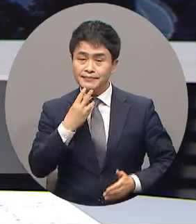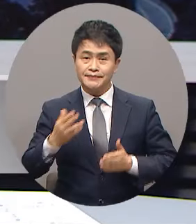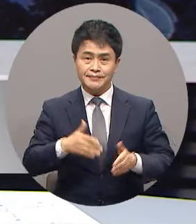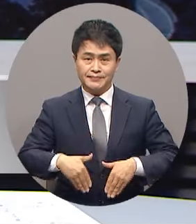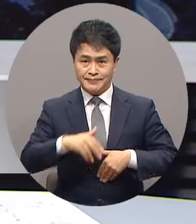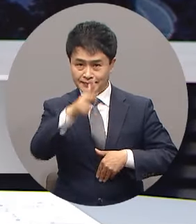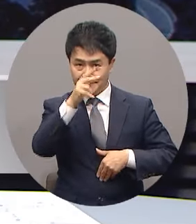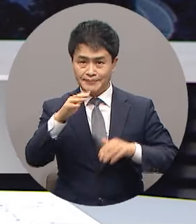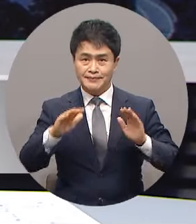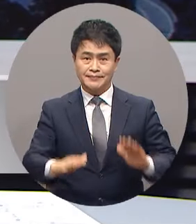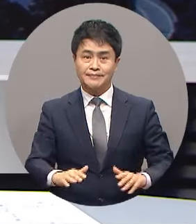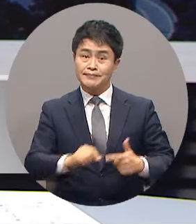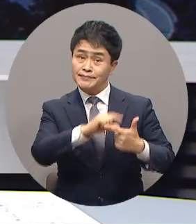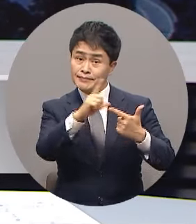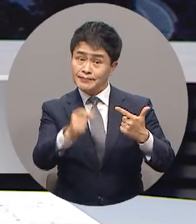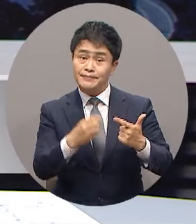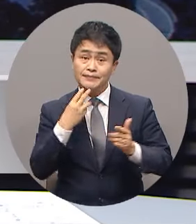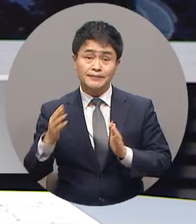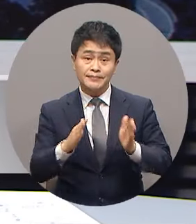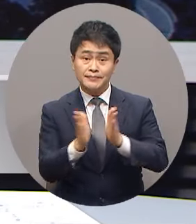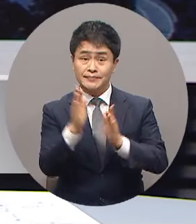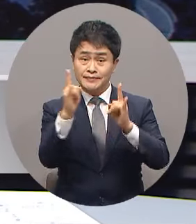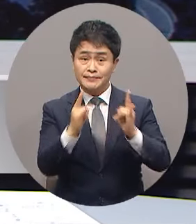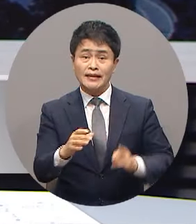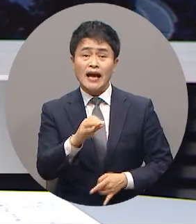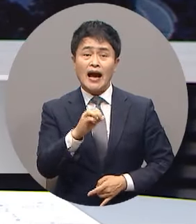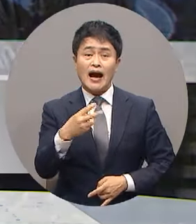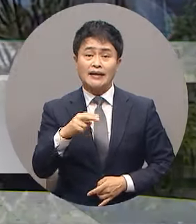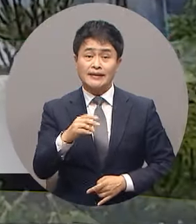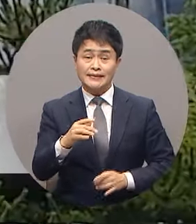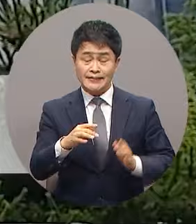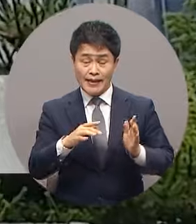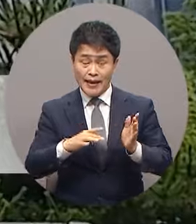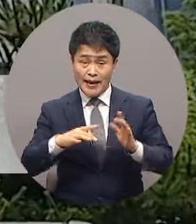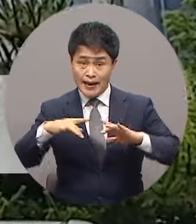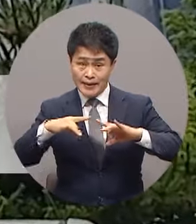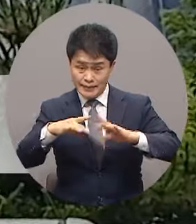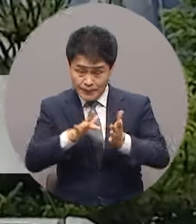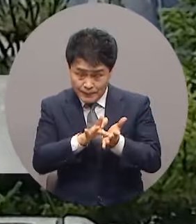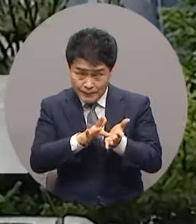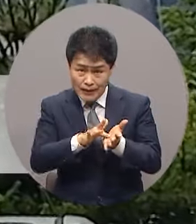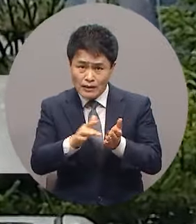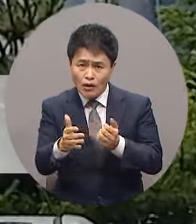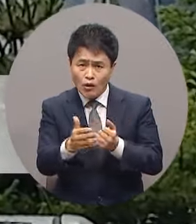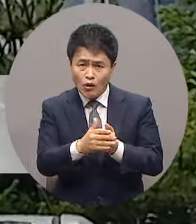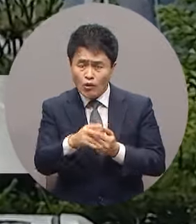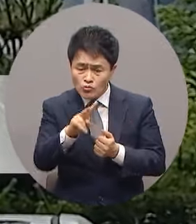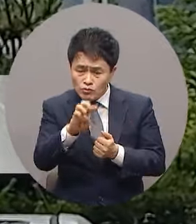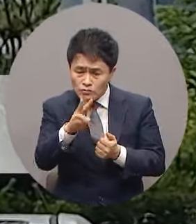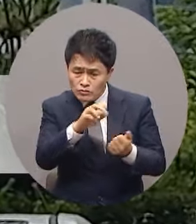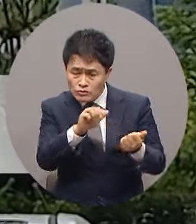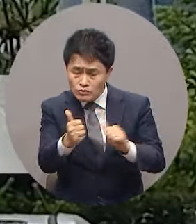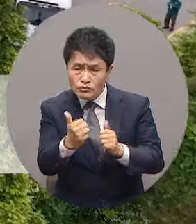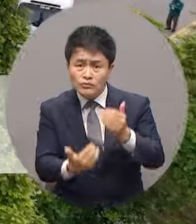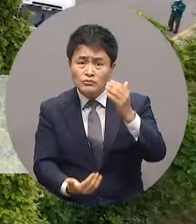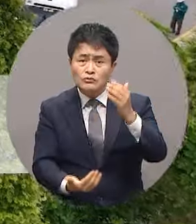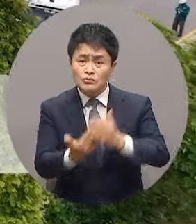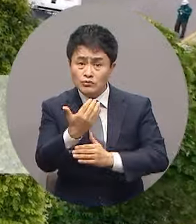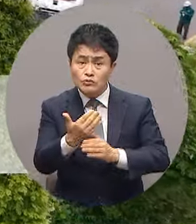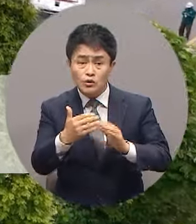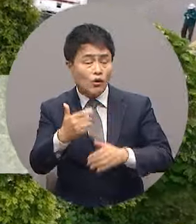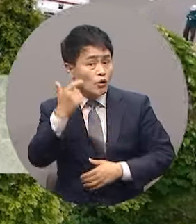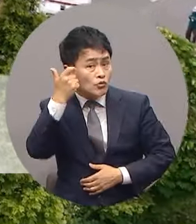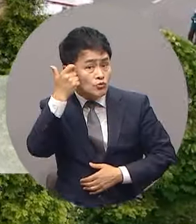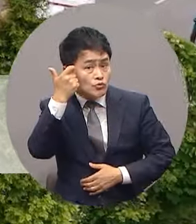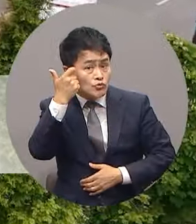경기 남부 경찰청은 지난 6월 경기 화성 아리셀 배터리 공장에서 23명이 숨지는 화재 참사가 발생한지